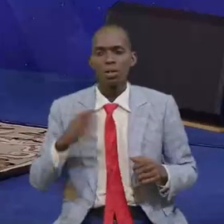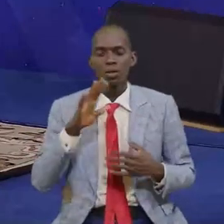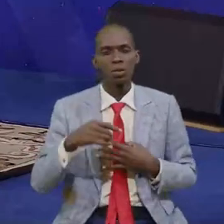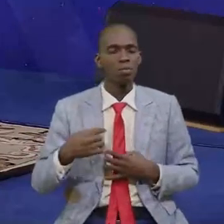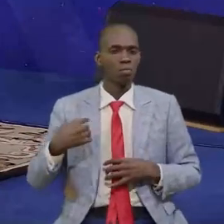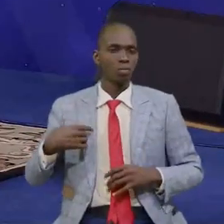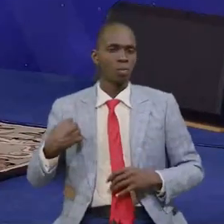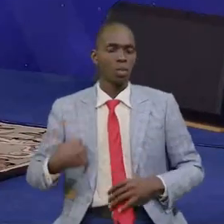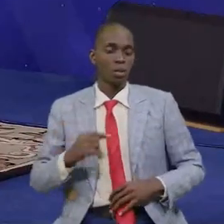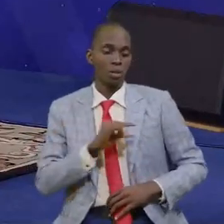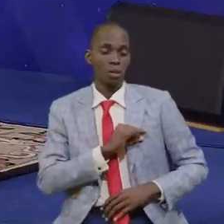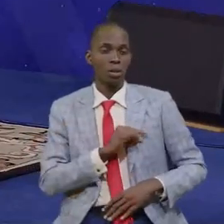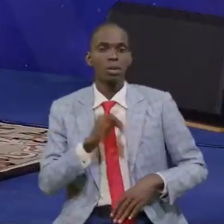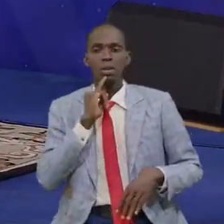rappelle.